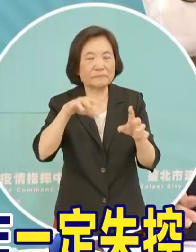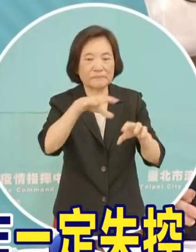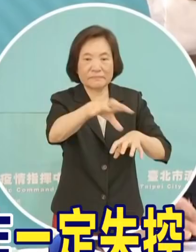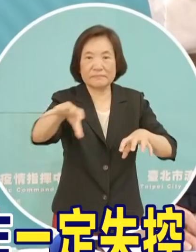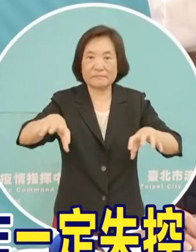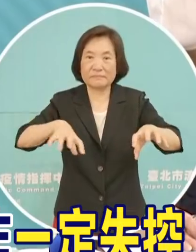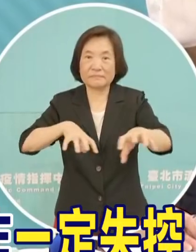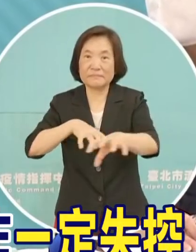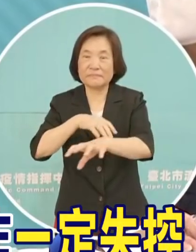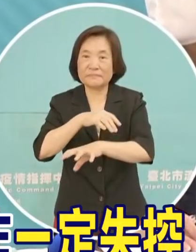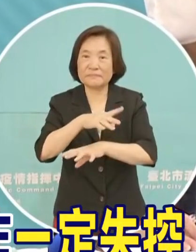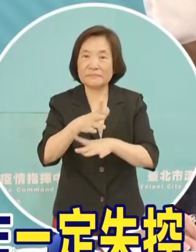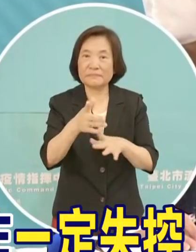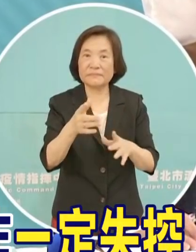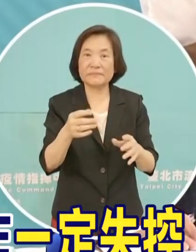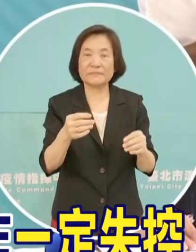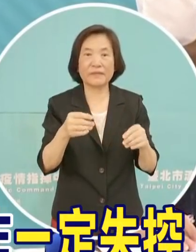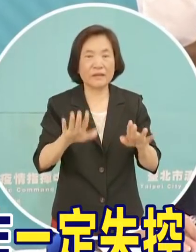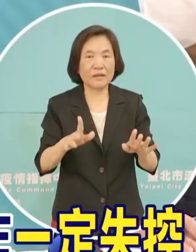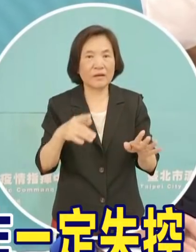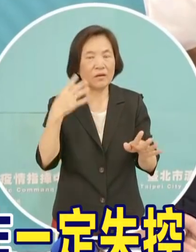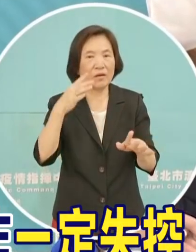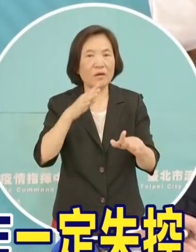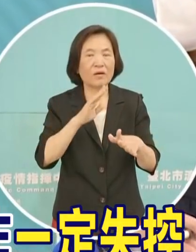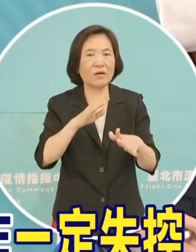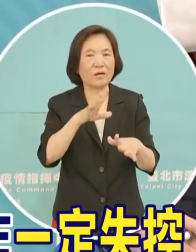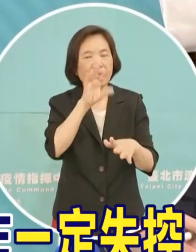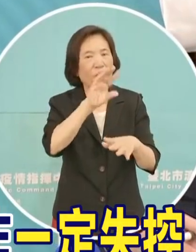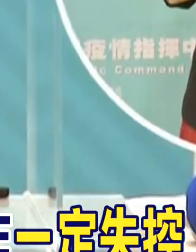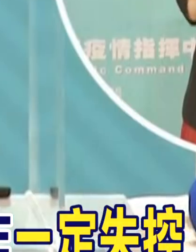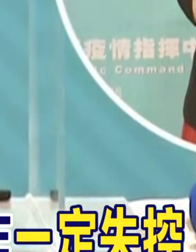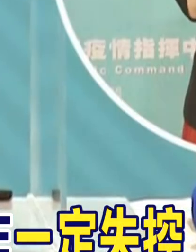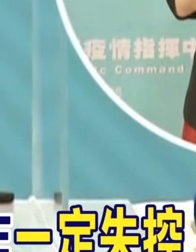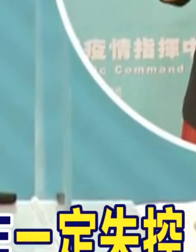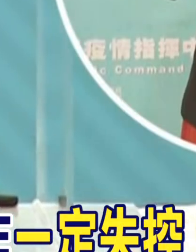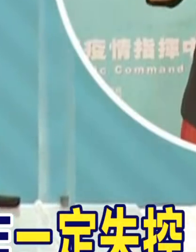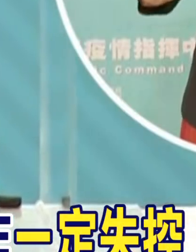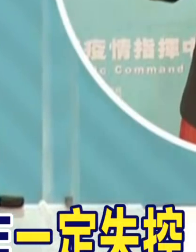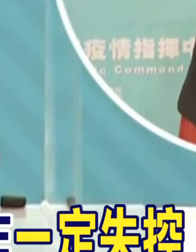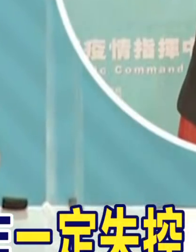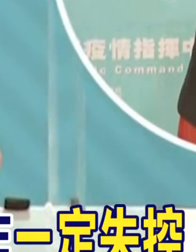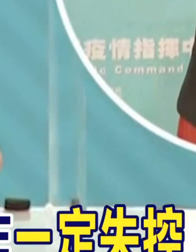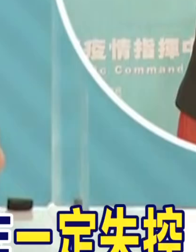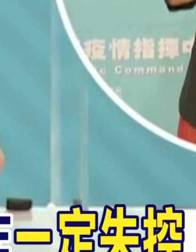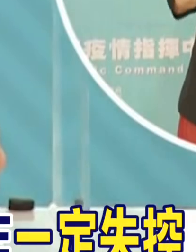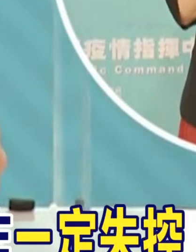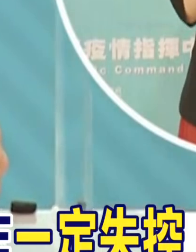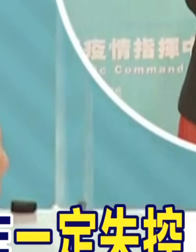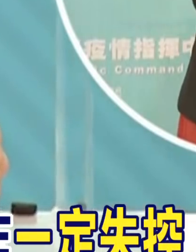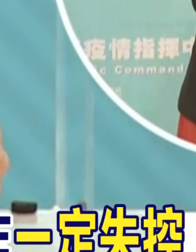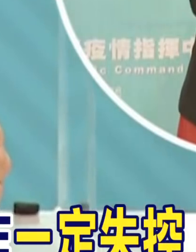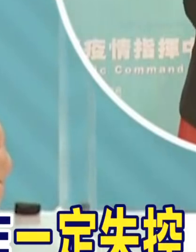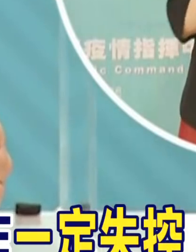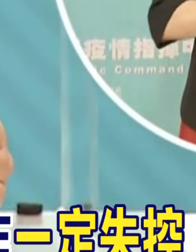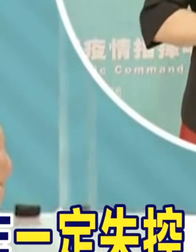道吗？因为这一次反正剥皮疗人数比较少啊。那